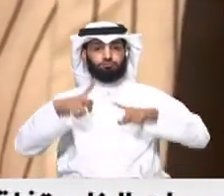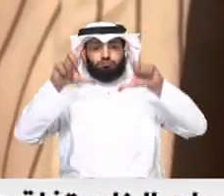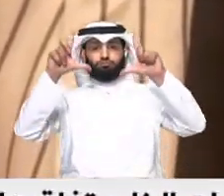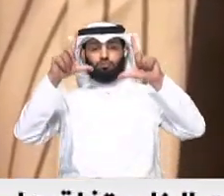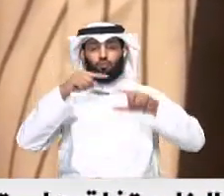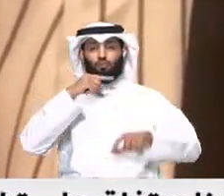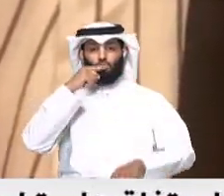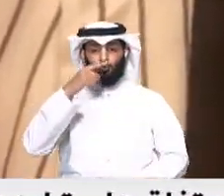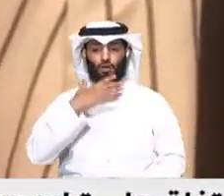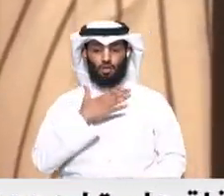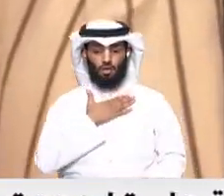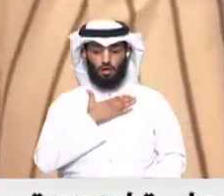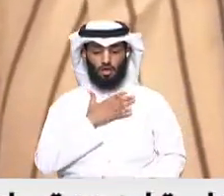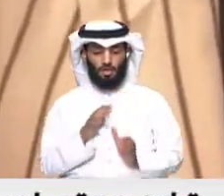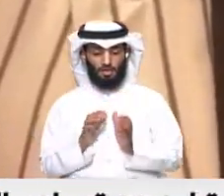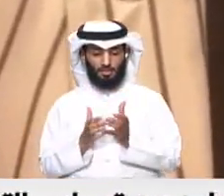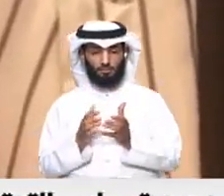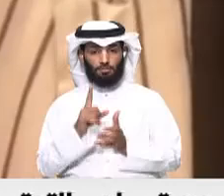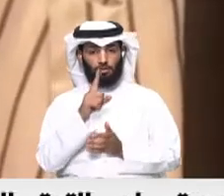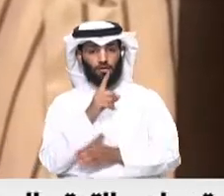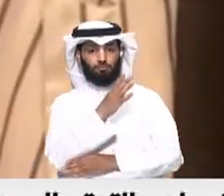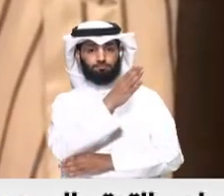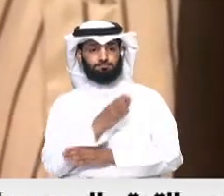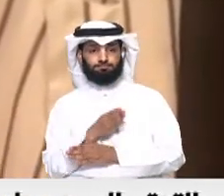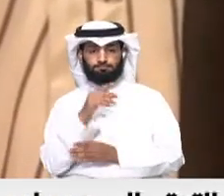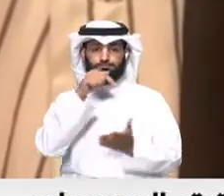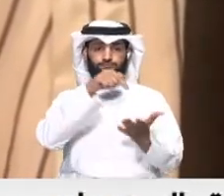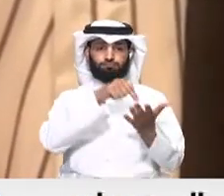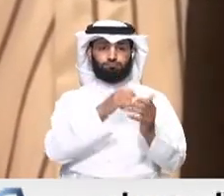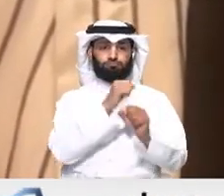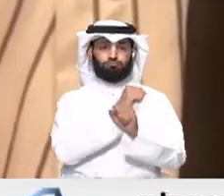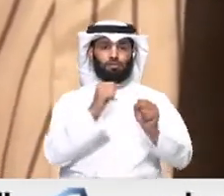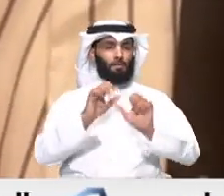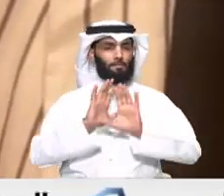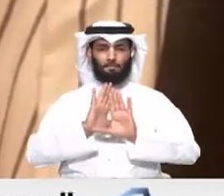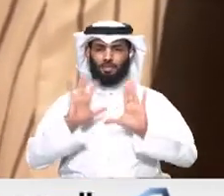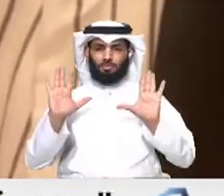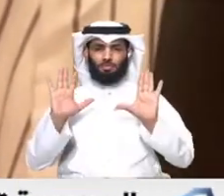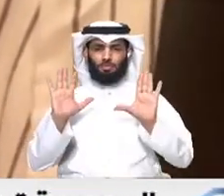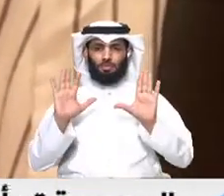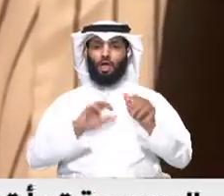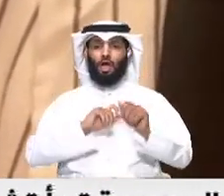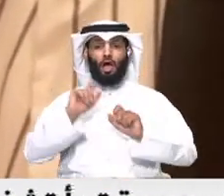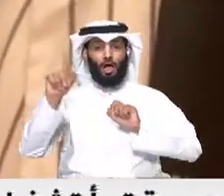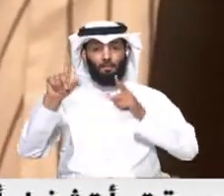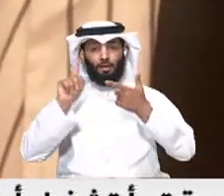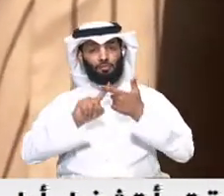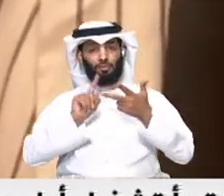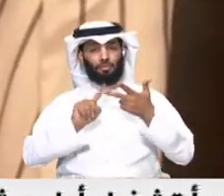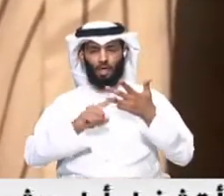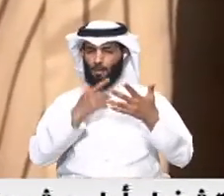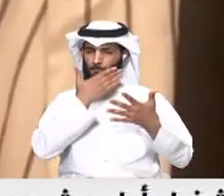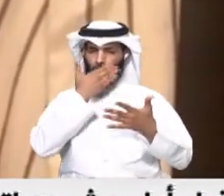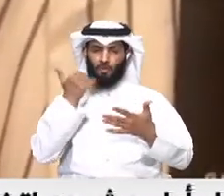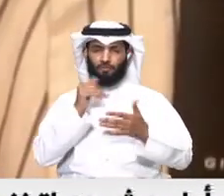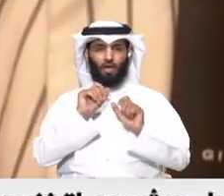يقوم بها الحزب باتجاه الأراضي الفلسطينية المحتلة. ومن جهة أخرى،